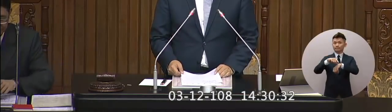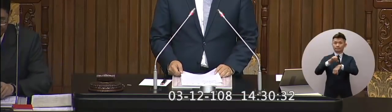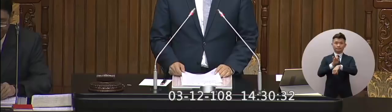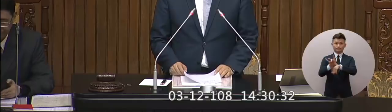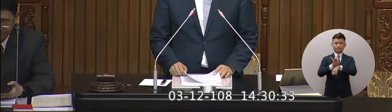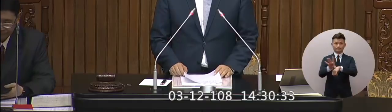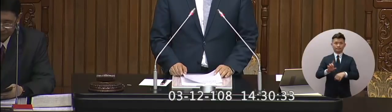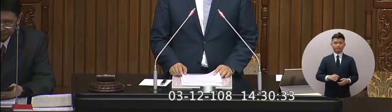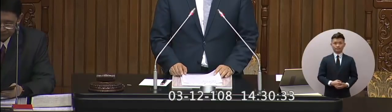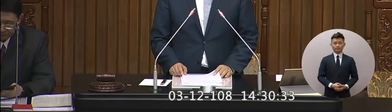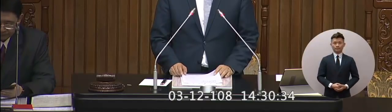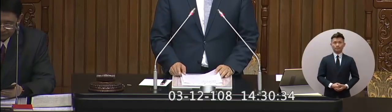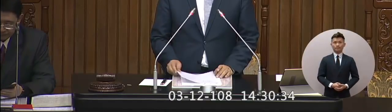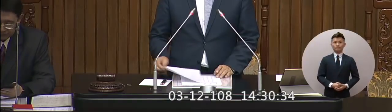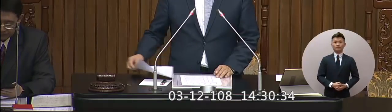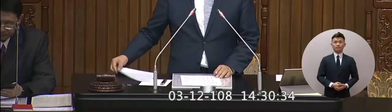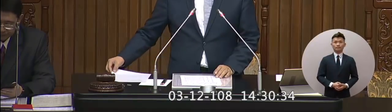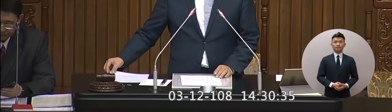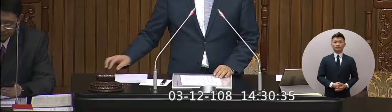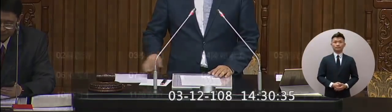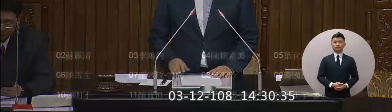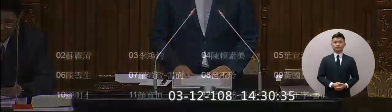为15分钟。